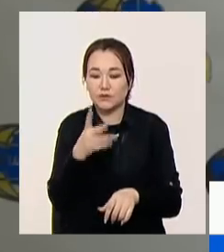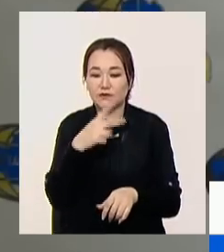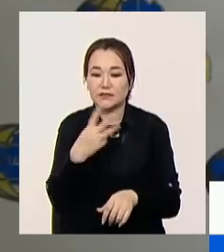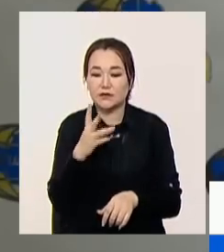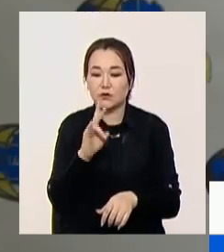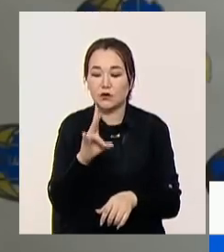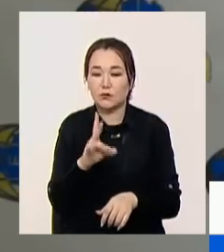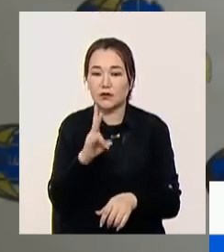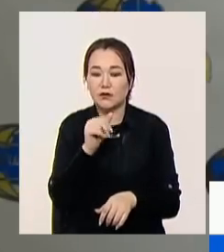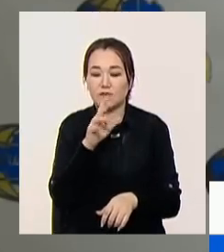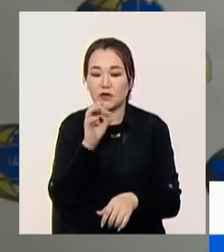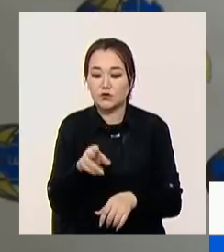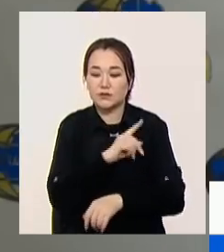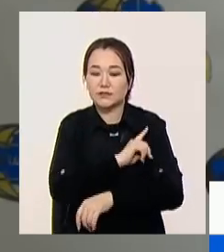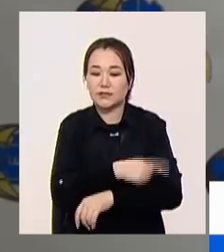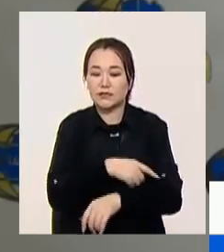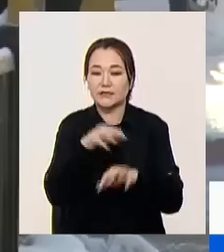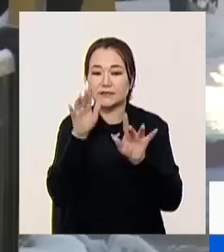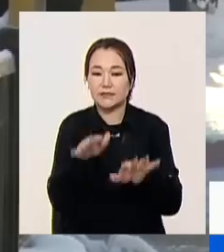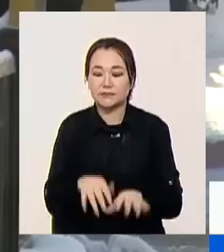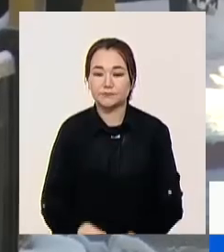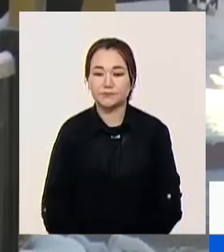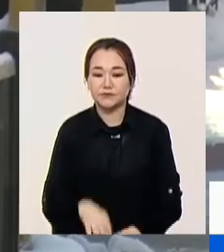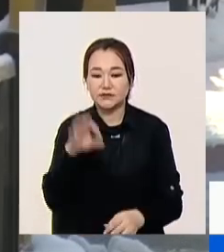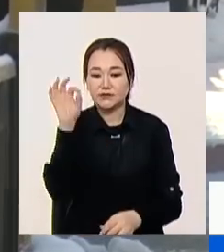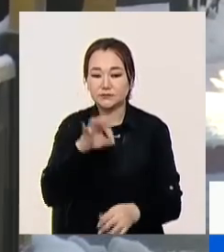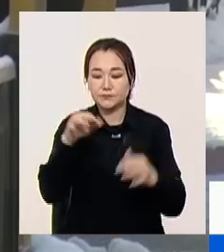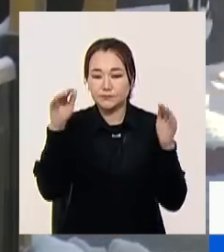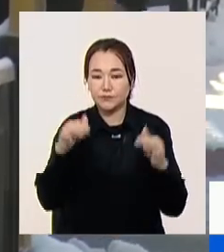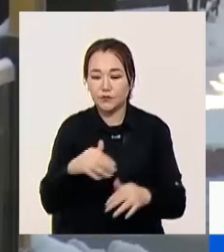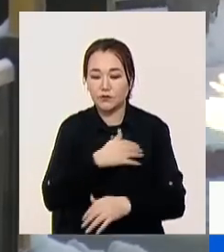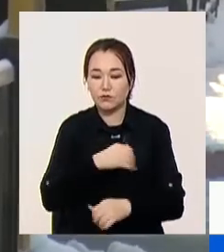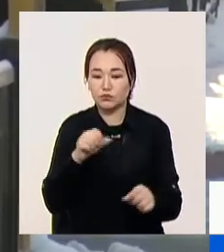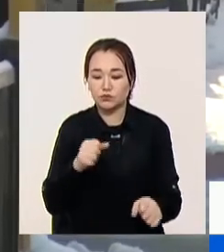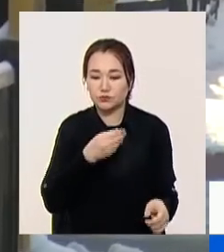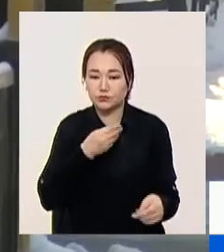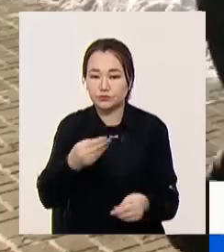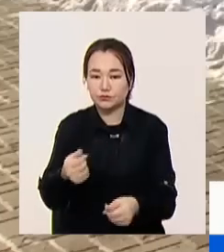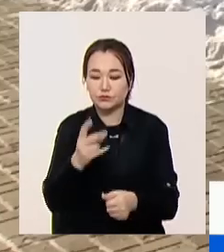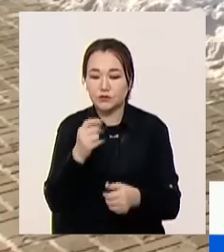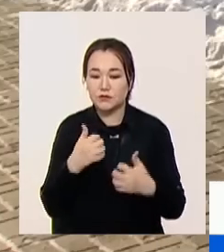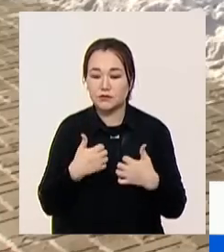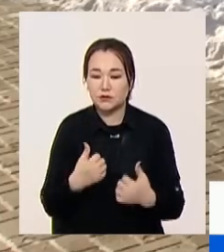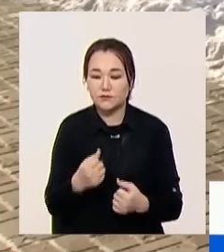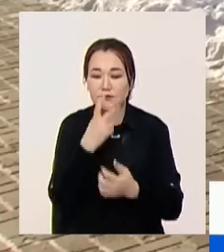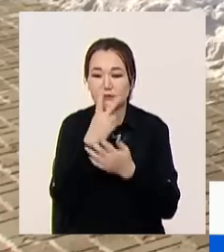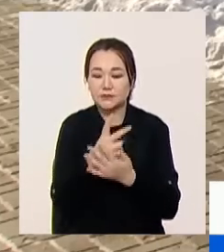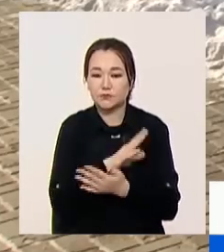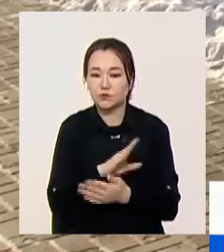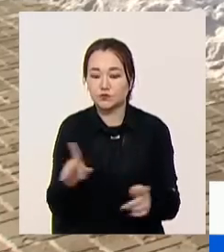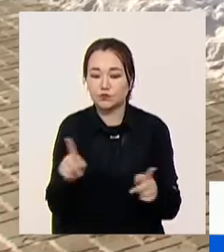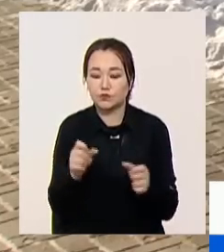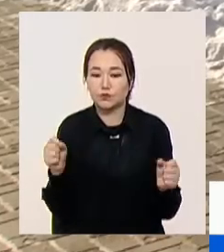23 ноября на востоке сильный снег. Резкое понижение температуры может негативно сказаться на здоровье. Несмотря на то, что